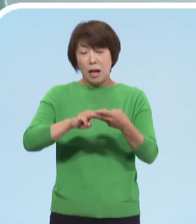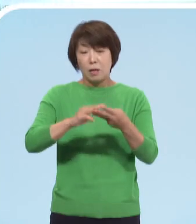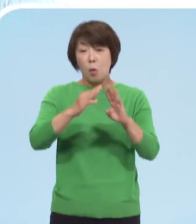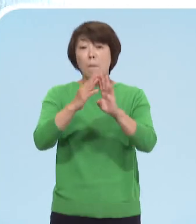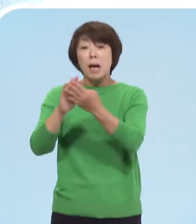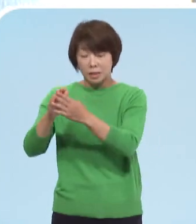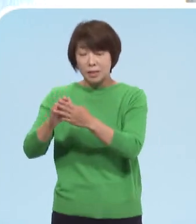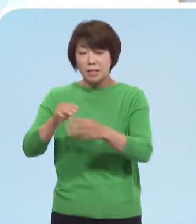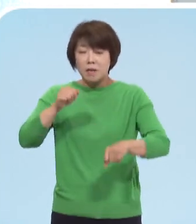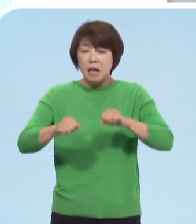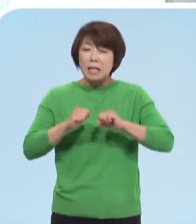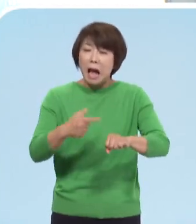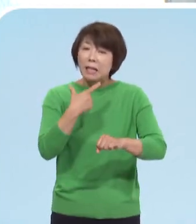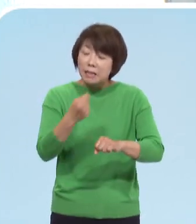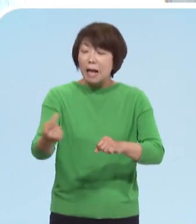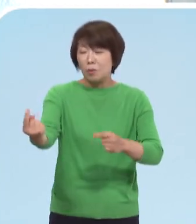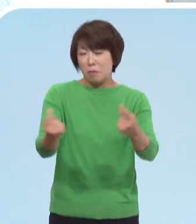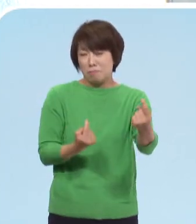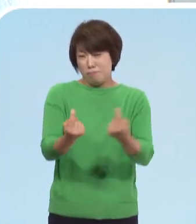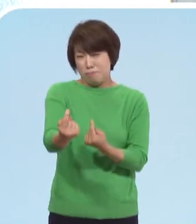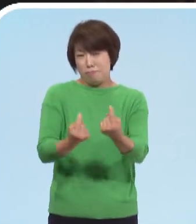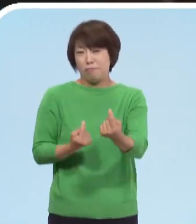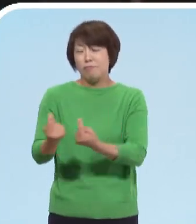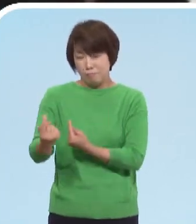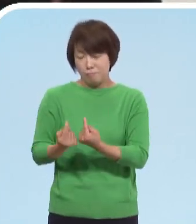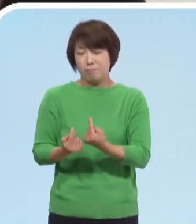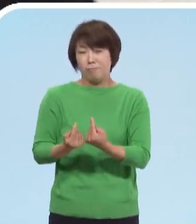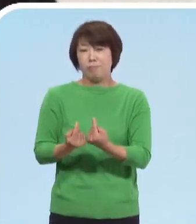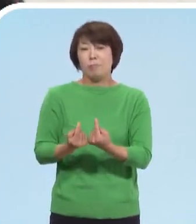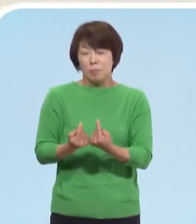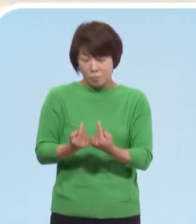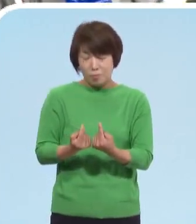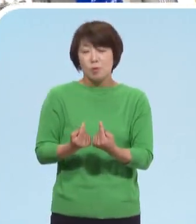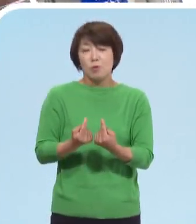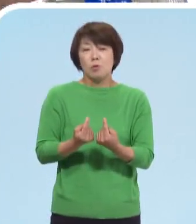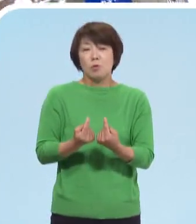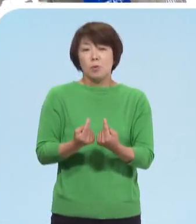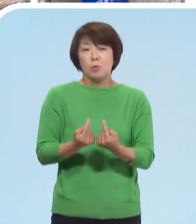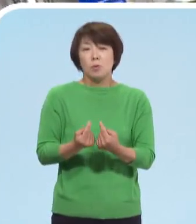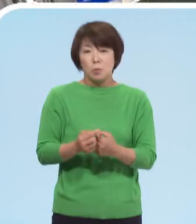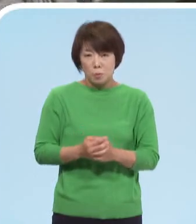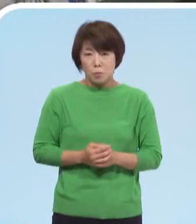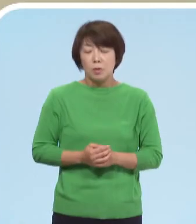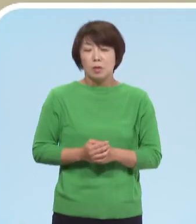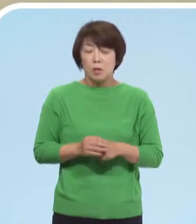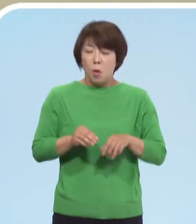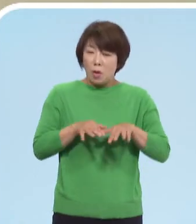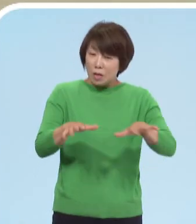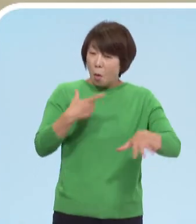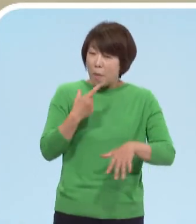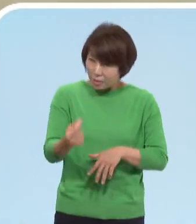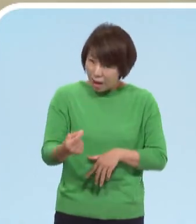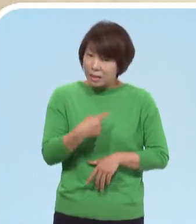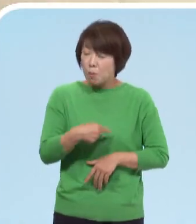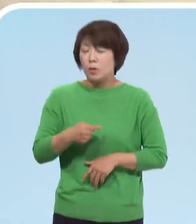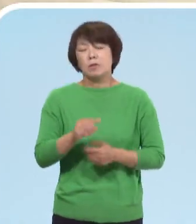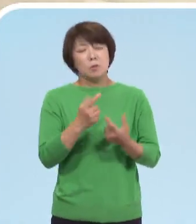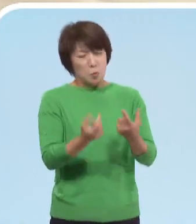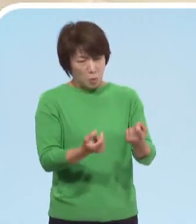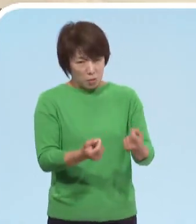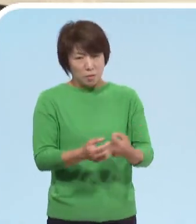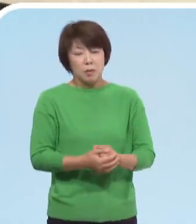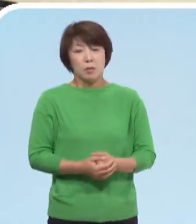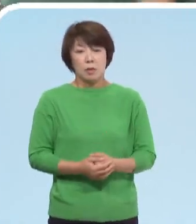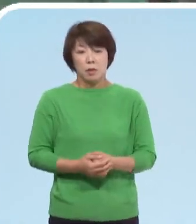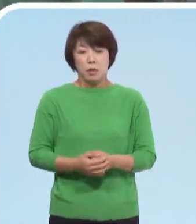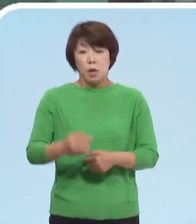ールパンする人がたくさん来てくれるような、スルパンするなら新永田にっていうような、 もっと広めたいなっていう思いが。